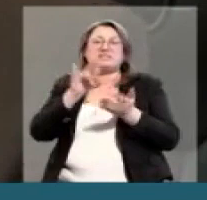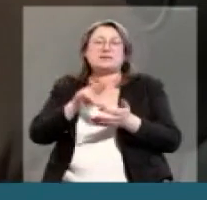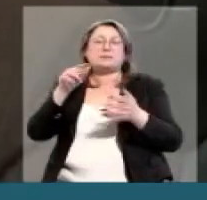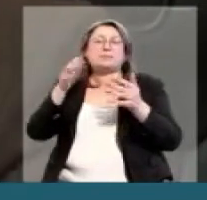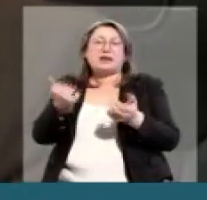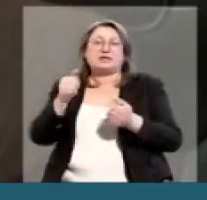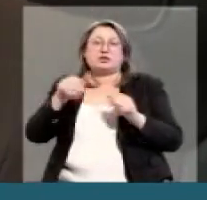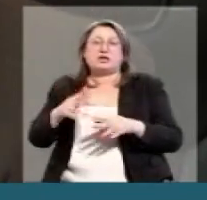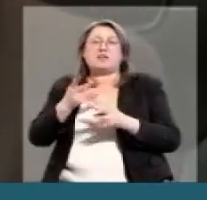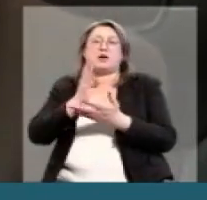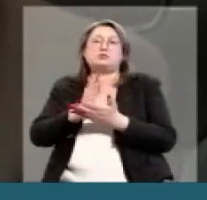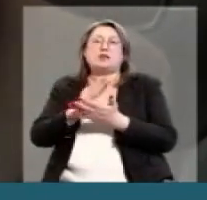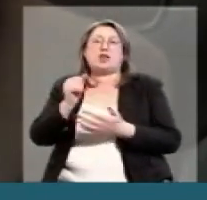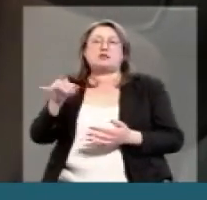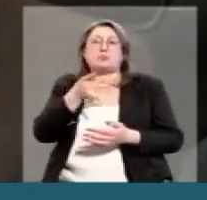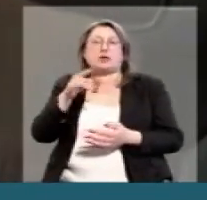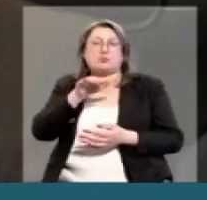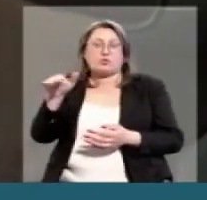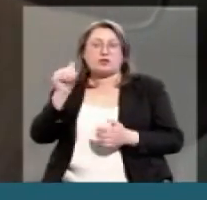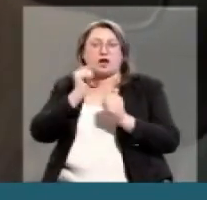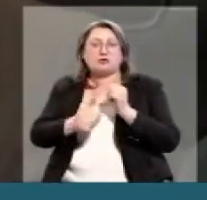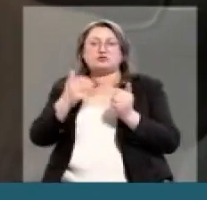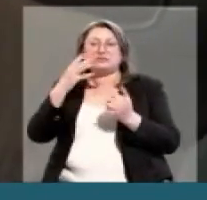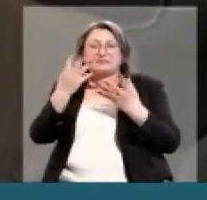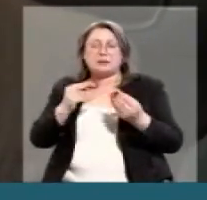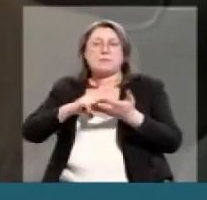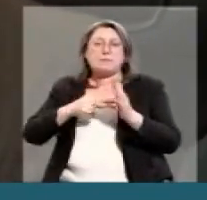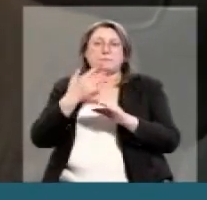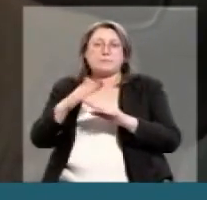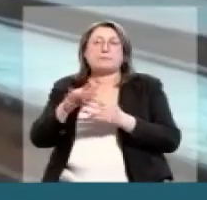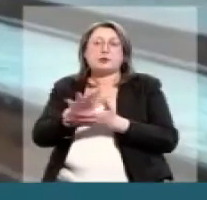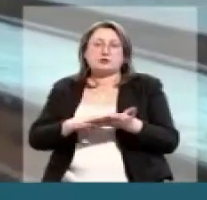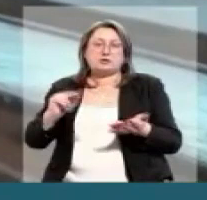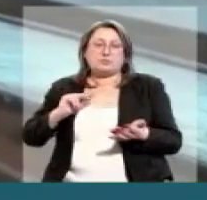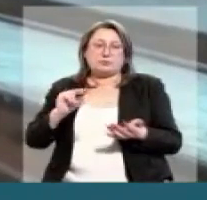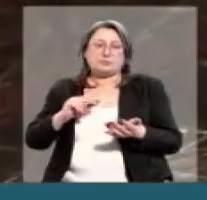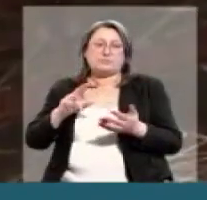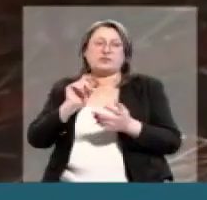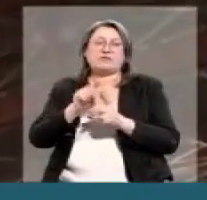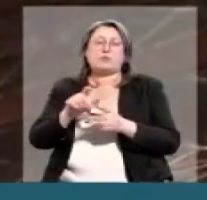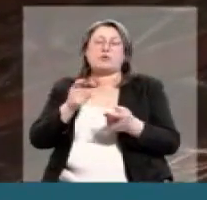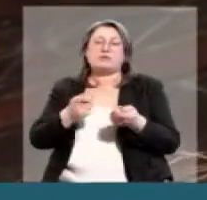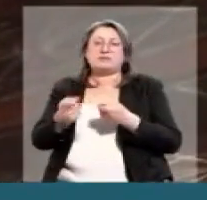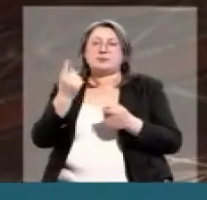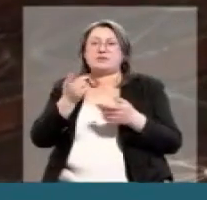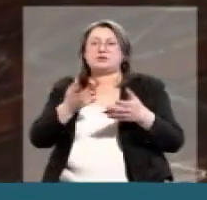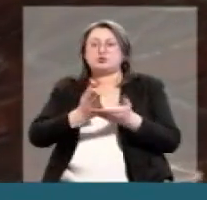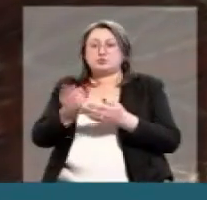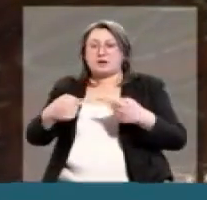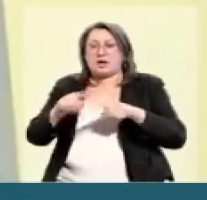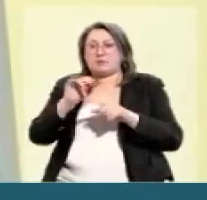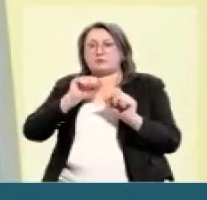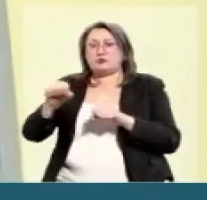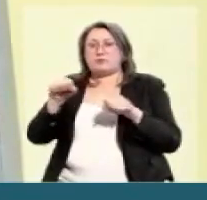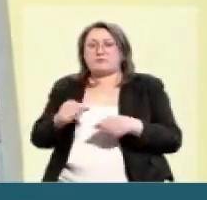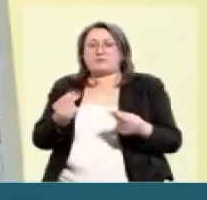на республиканском уровне. Планомерная ежедневная работа в данном направлении продолжается. По словам руководителя первой службы агентства, работа по